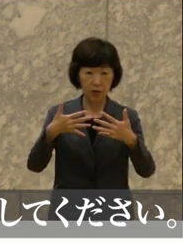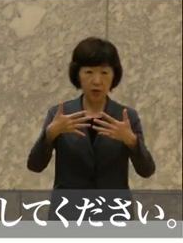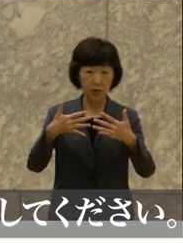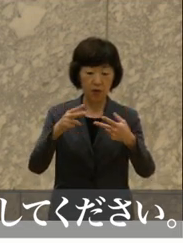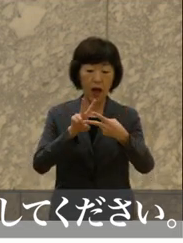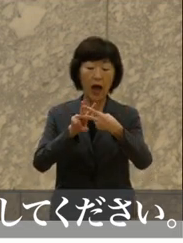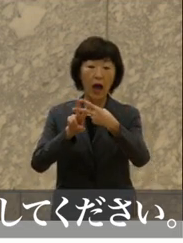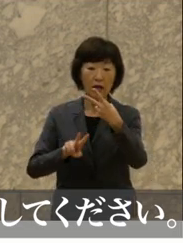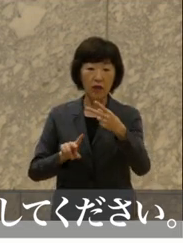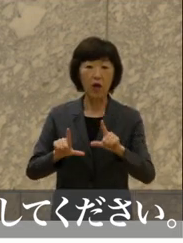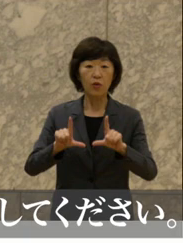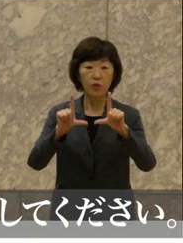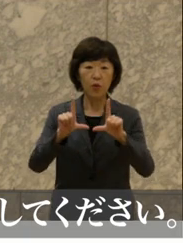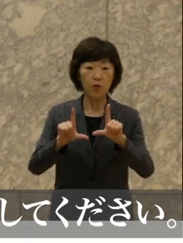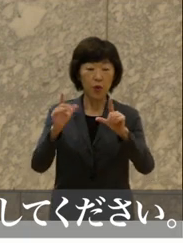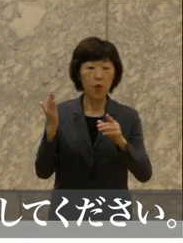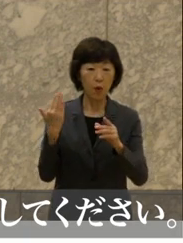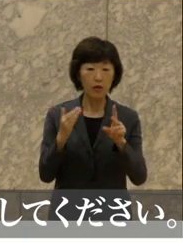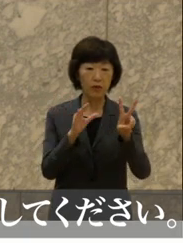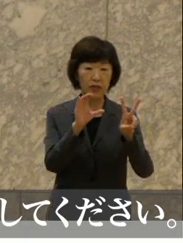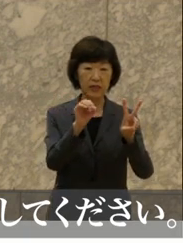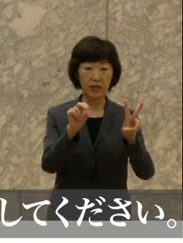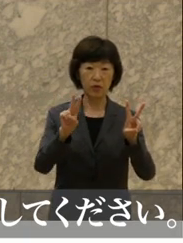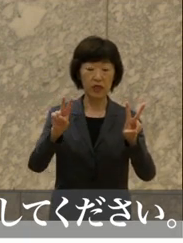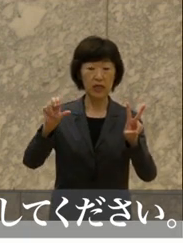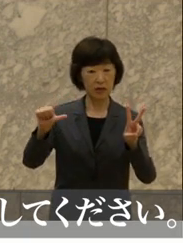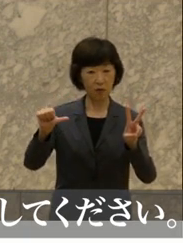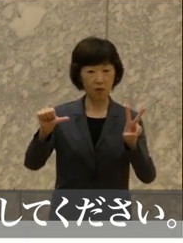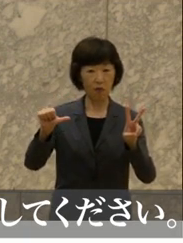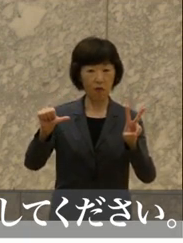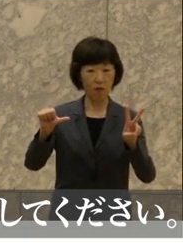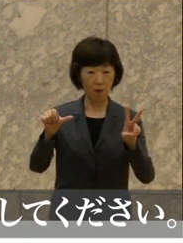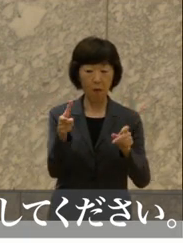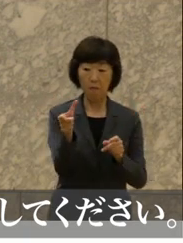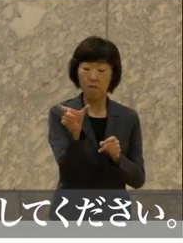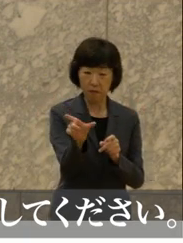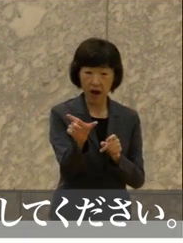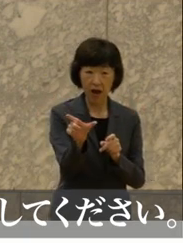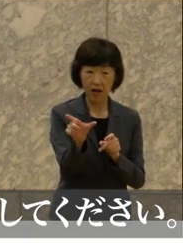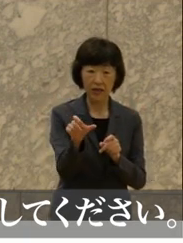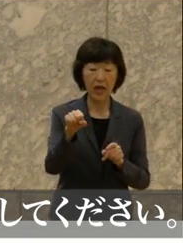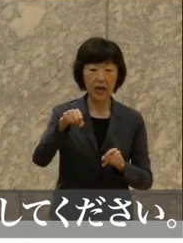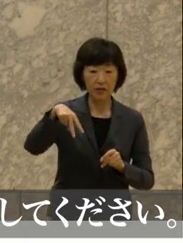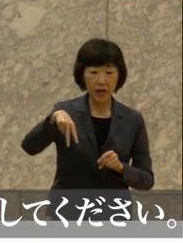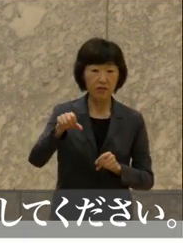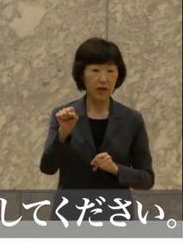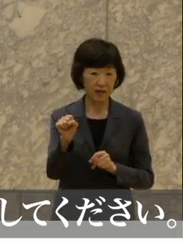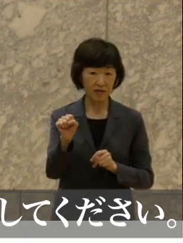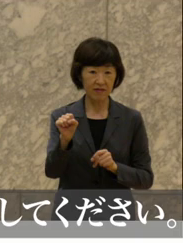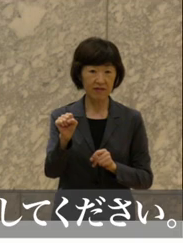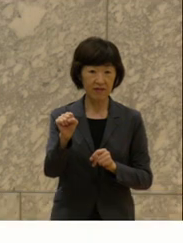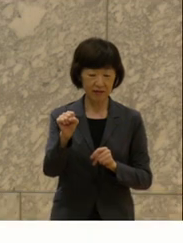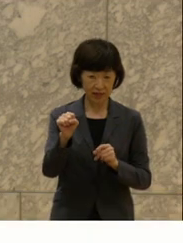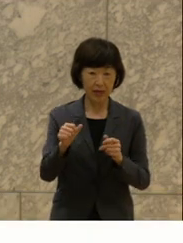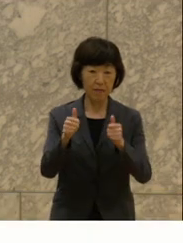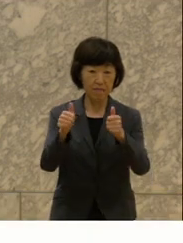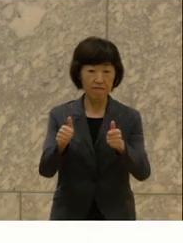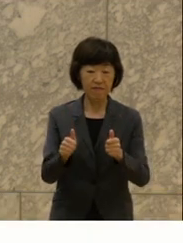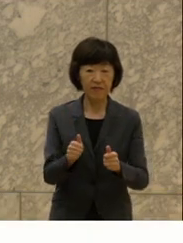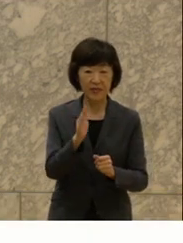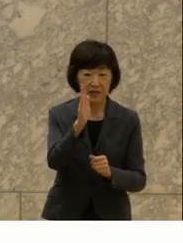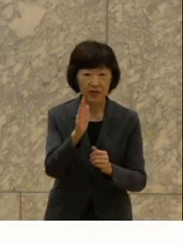タグ東京フォワード2025をつけてSNSにぜひ投稿してください